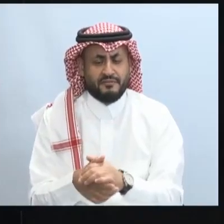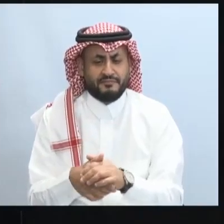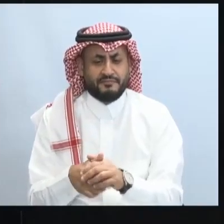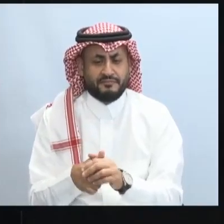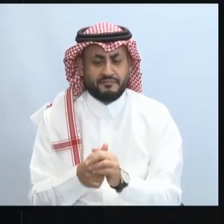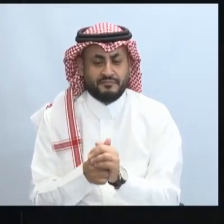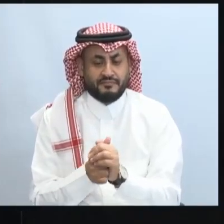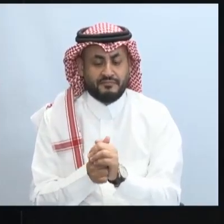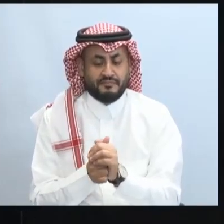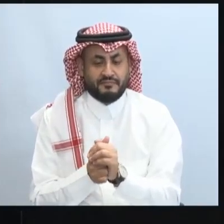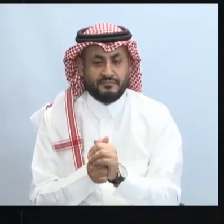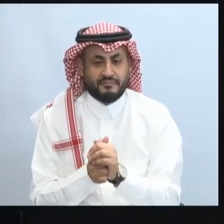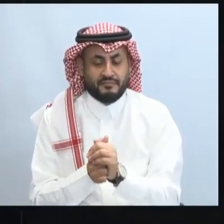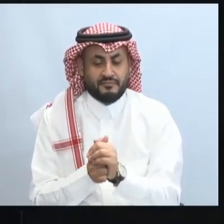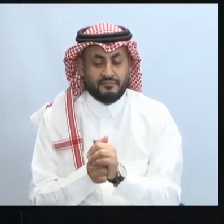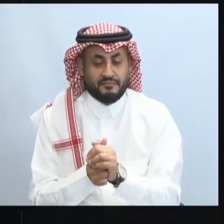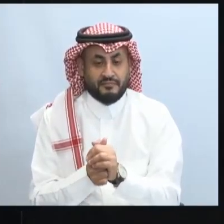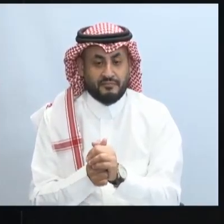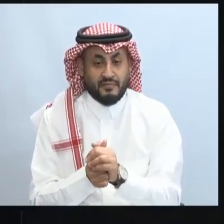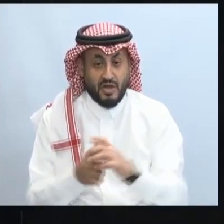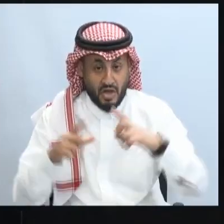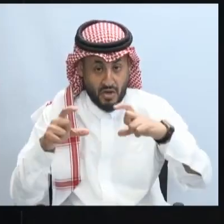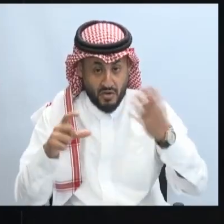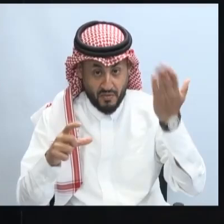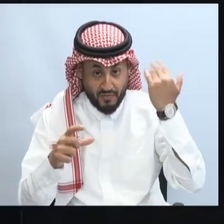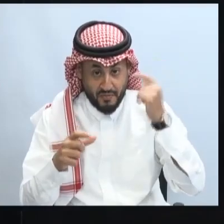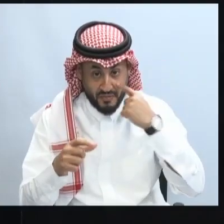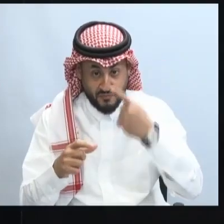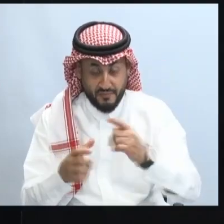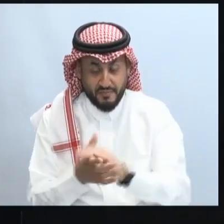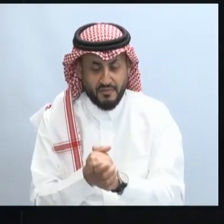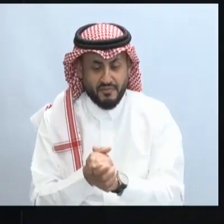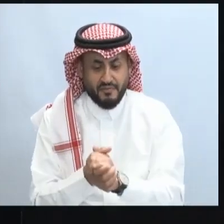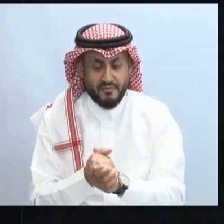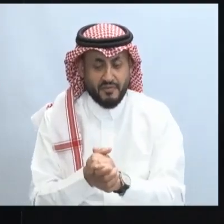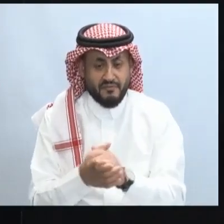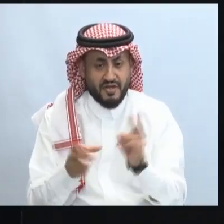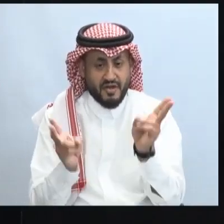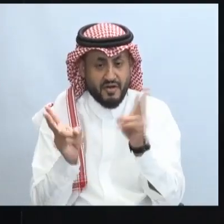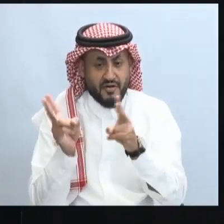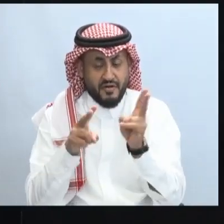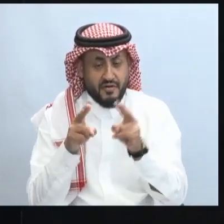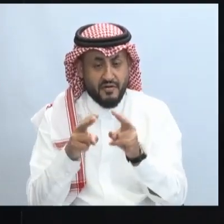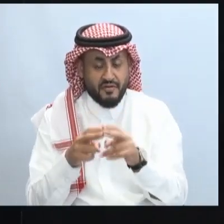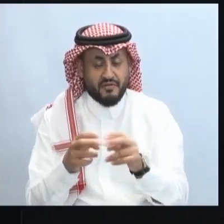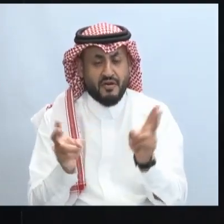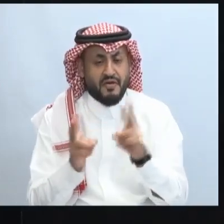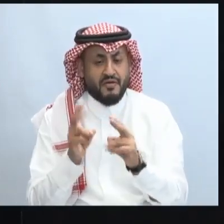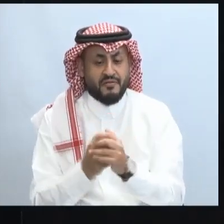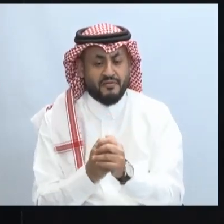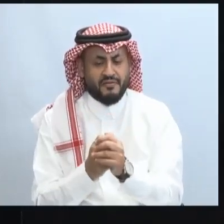على المقطع السابق المقطع السابق المقطع المرئي كان فيه حوار جميل جدا